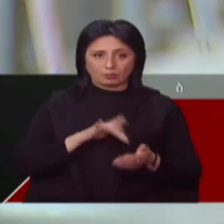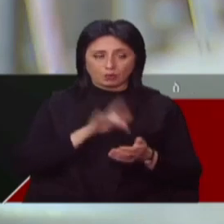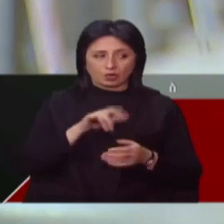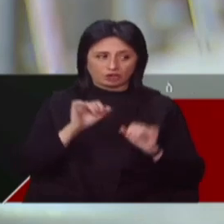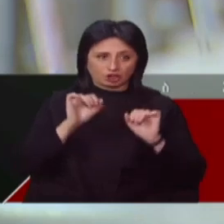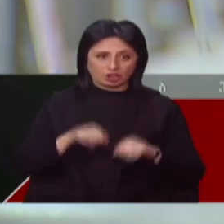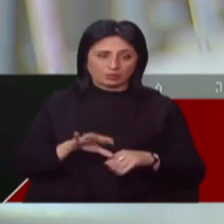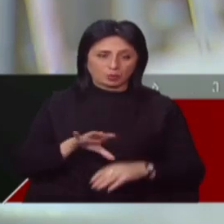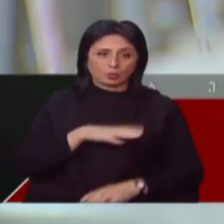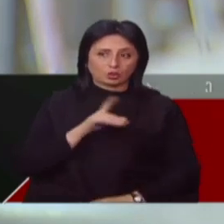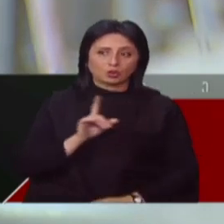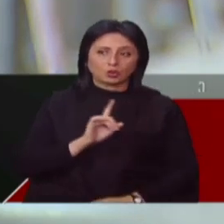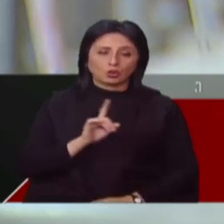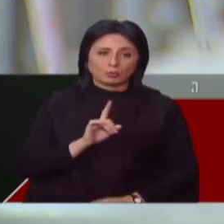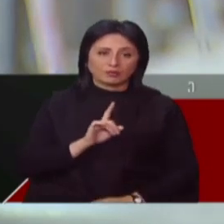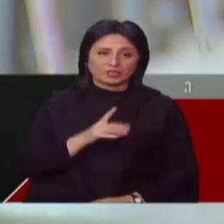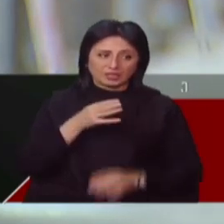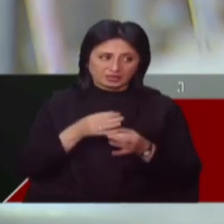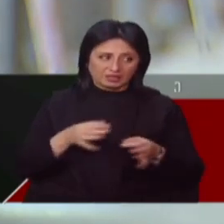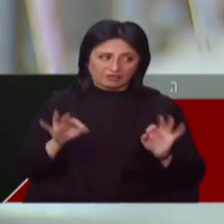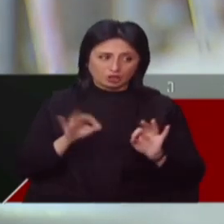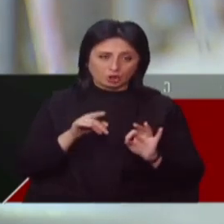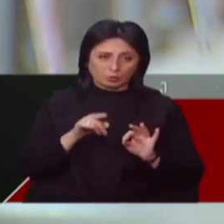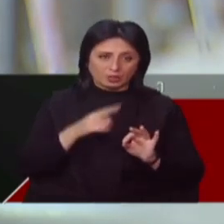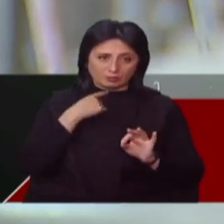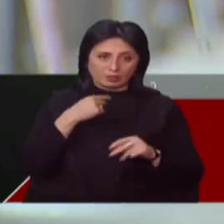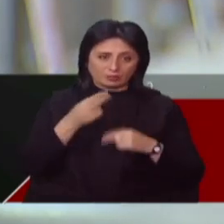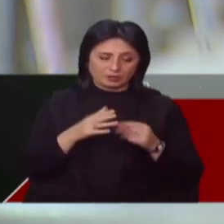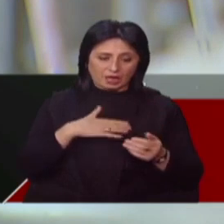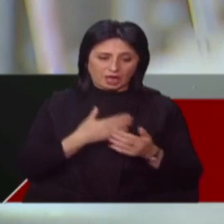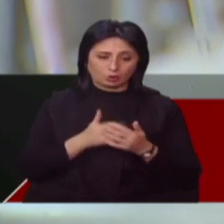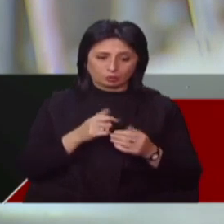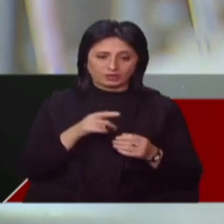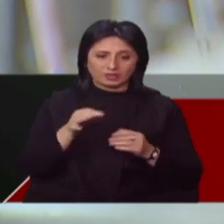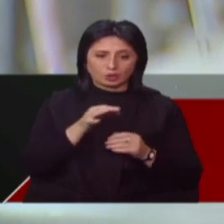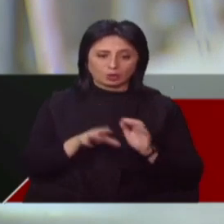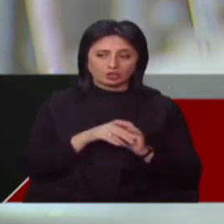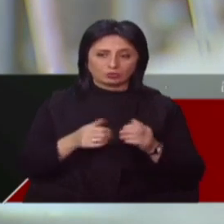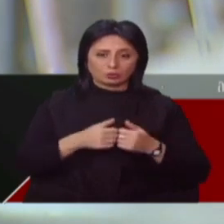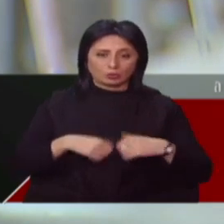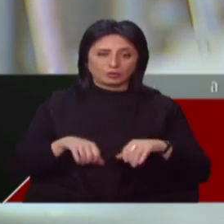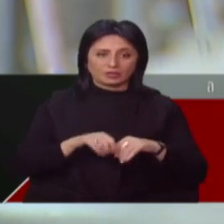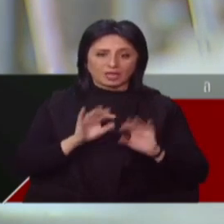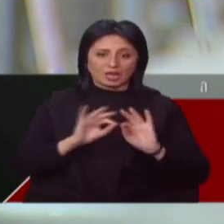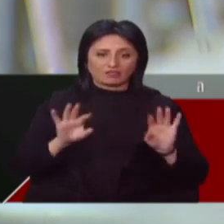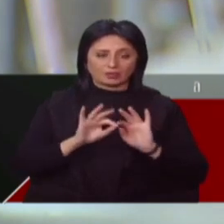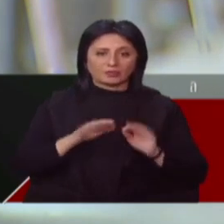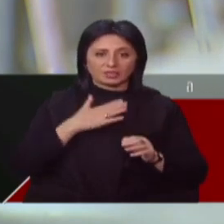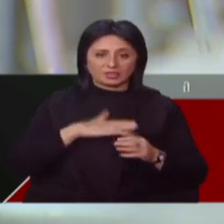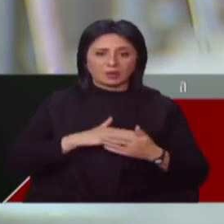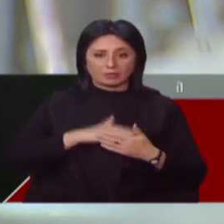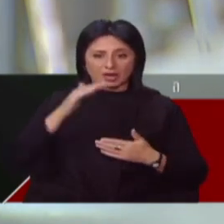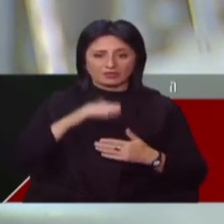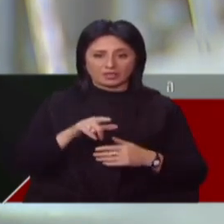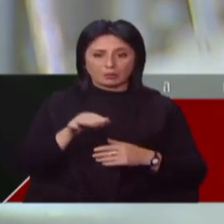მოქალაქეებს შესაძლებლობა ჰქონდათ, რომ თავისუფლად მიეცათ ხმა. აქტივობა, როგორც ჩვენ საოლქო საარჩევნო კომისიაში განგვიმარტეს, საკმაოდ